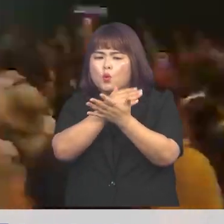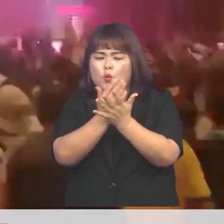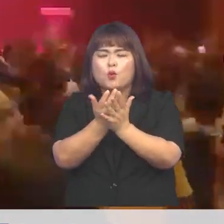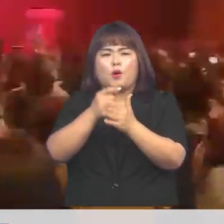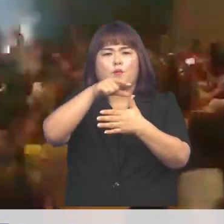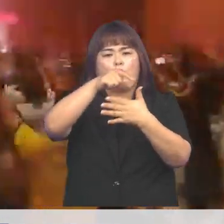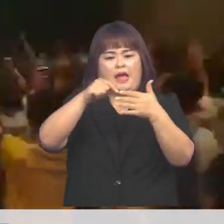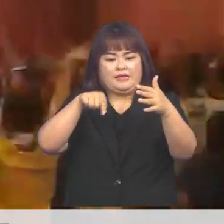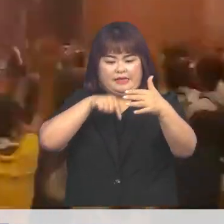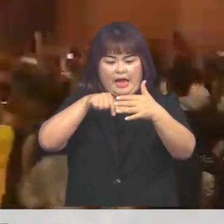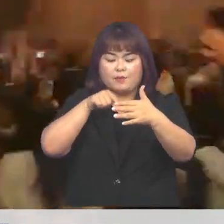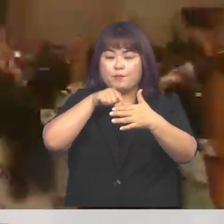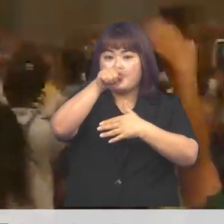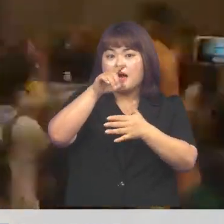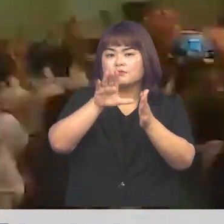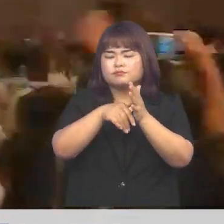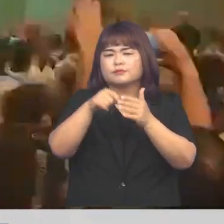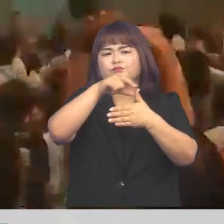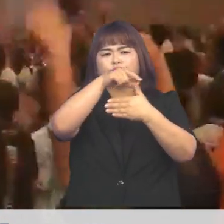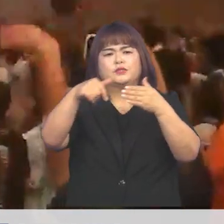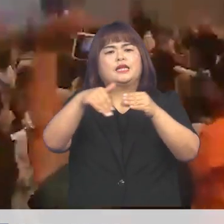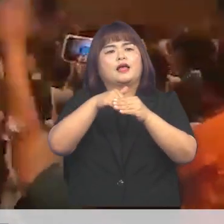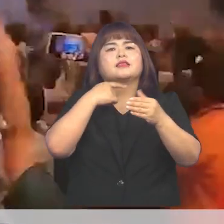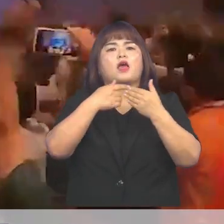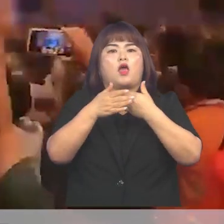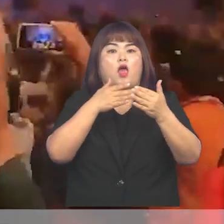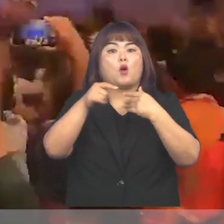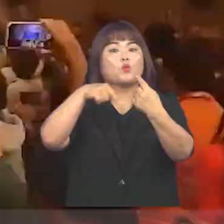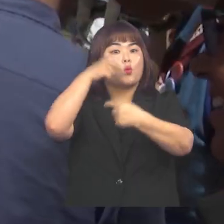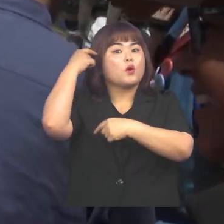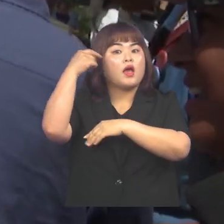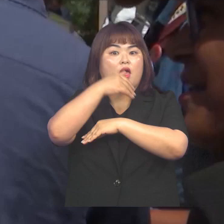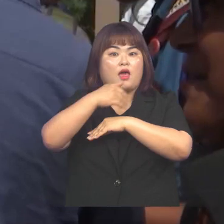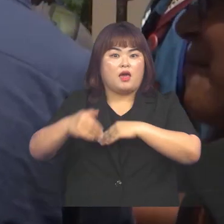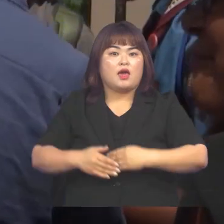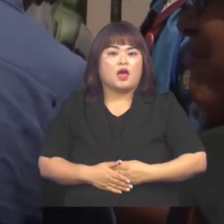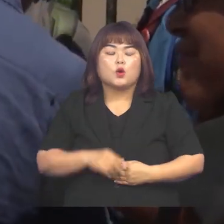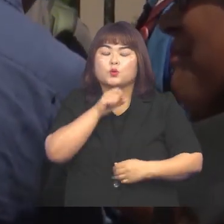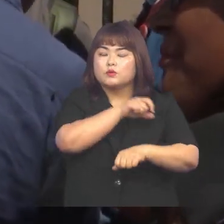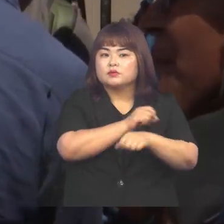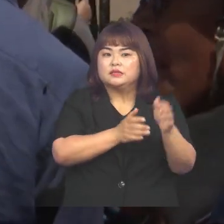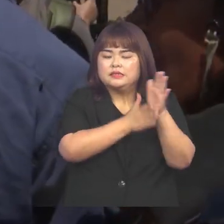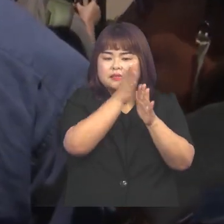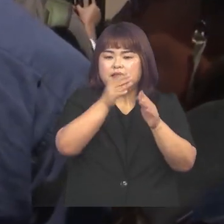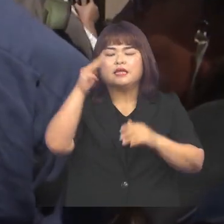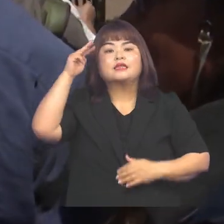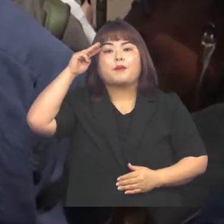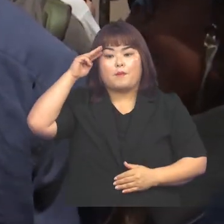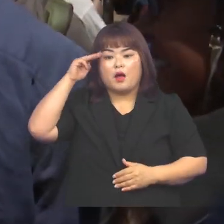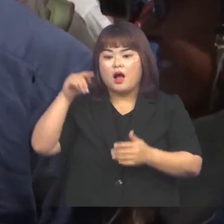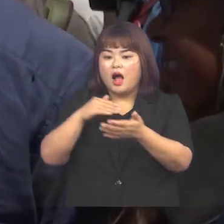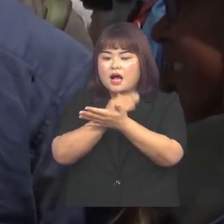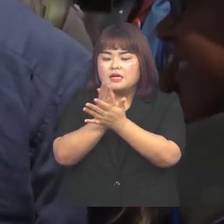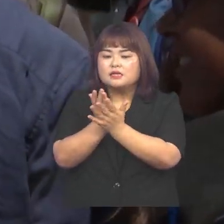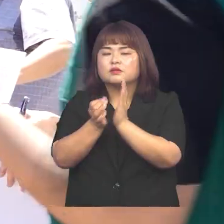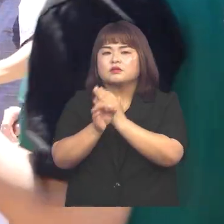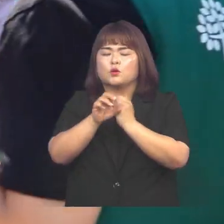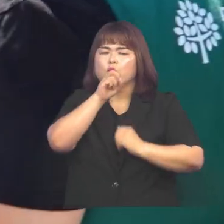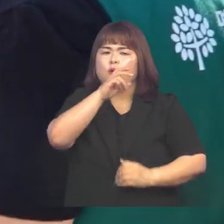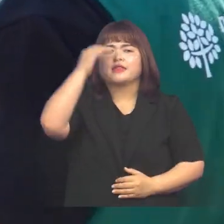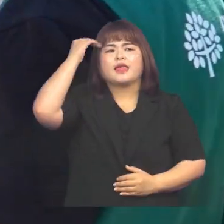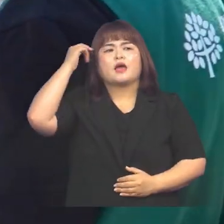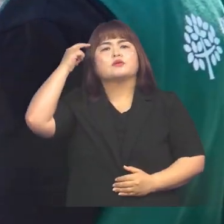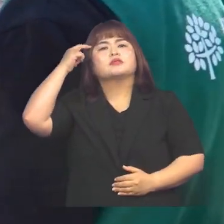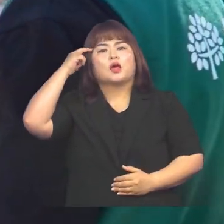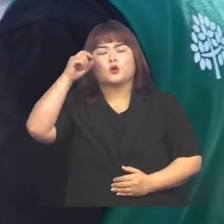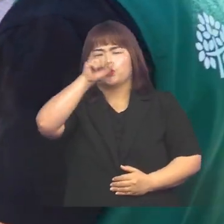다양한 실내외 문화체험 프로그램을 마련해 운영할 계획입니다. 용인특례시는 잼버리 대원들이 용인과 대한민국에 대한